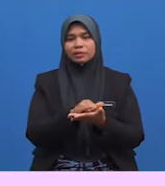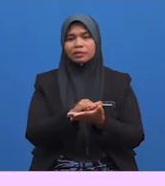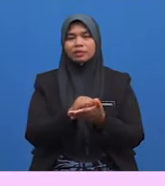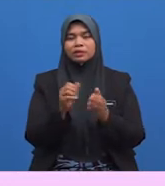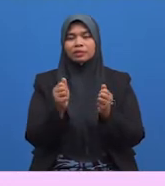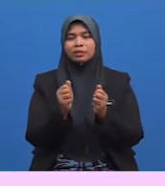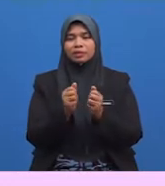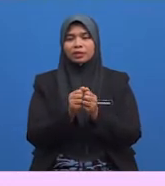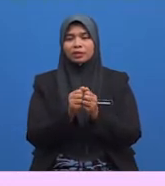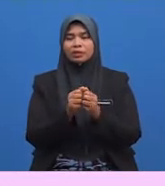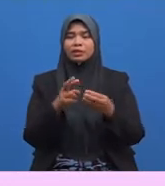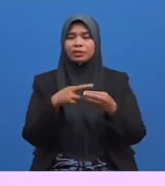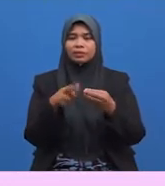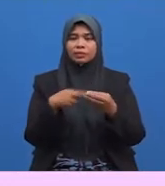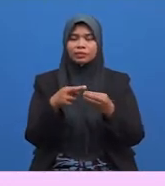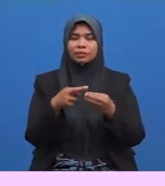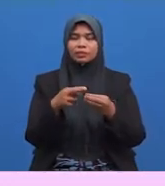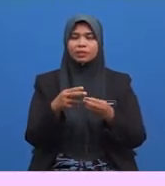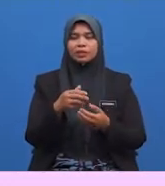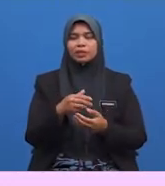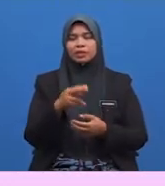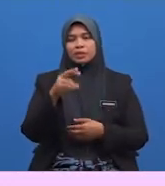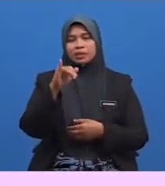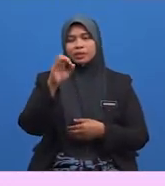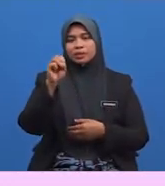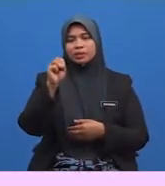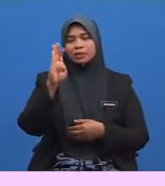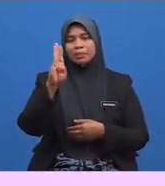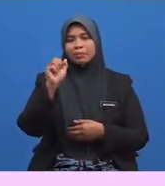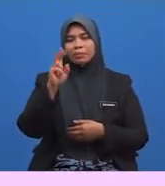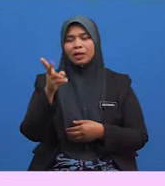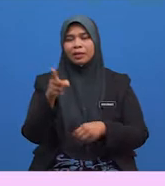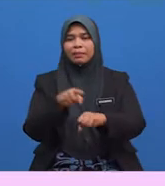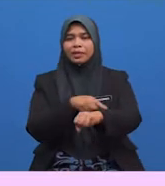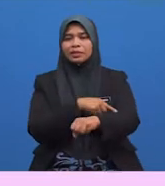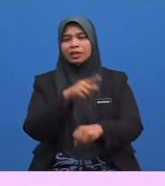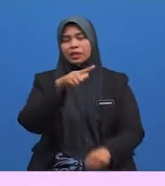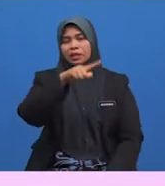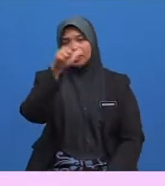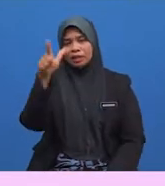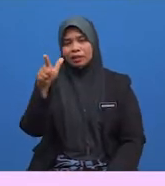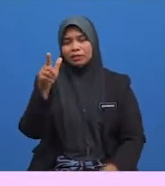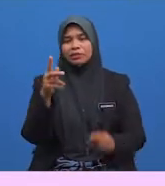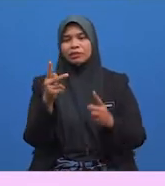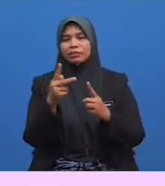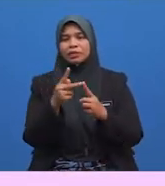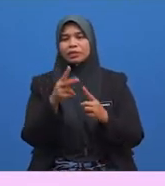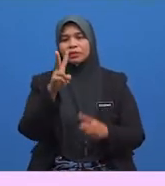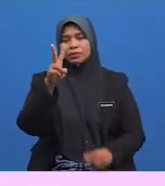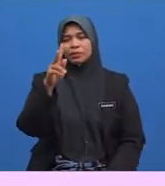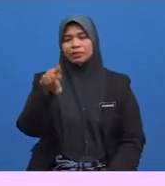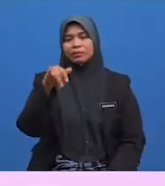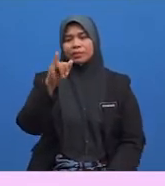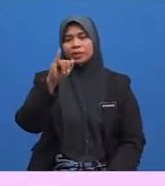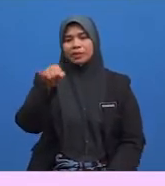Dengan menggunakan rumus nisbah panjang lengkung kepada 2 pi J sama